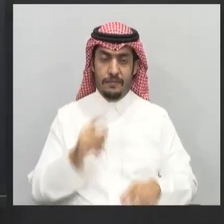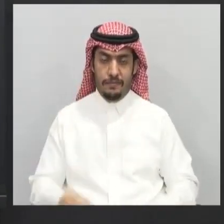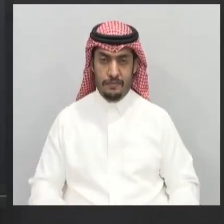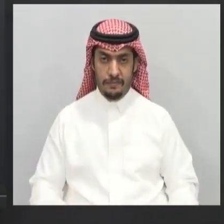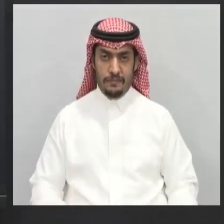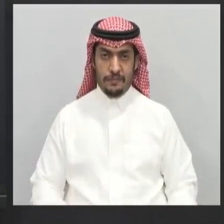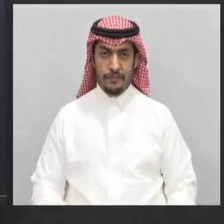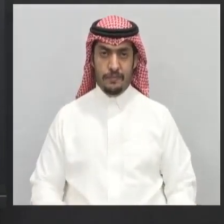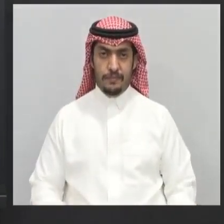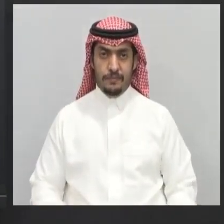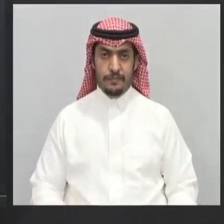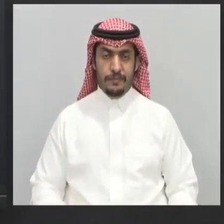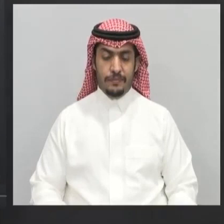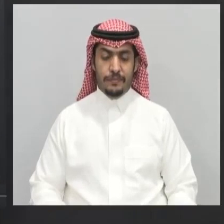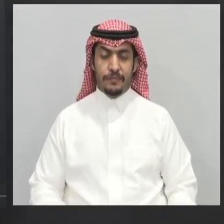لها